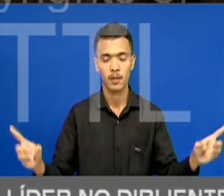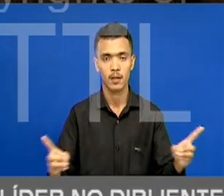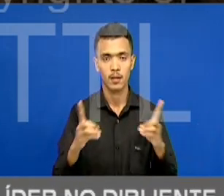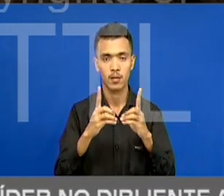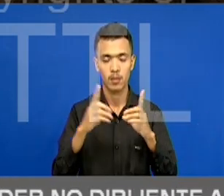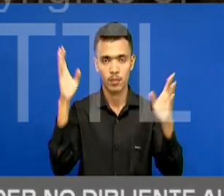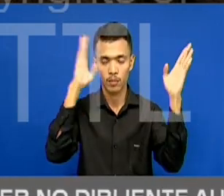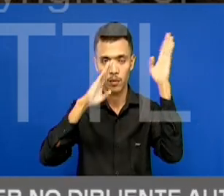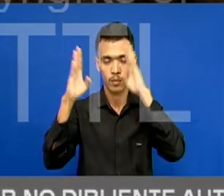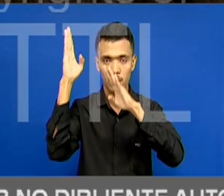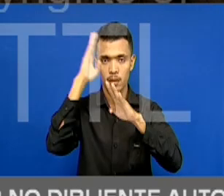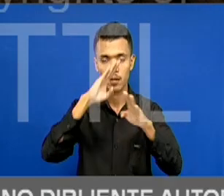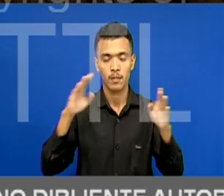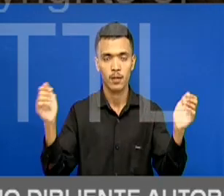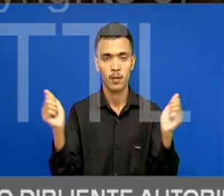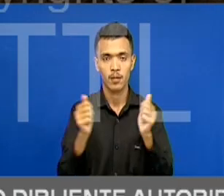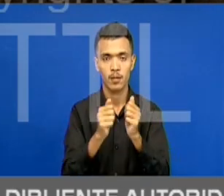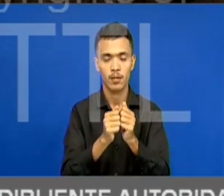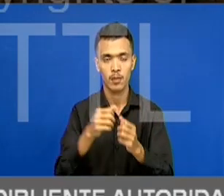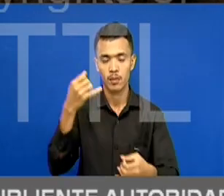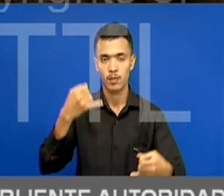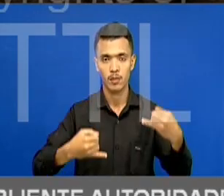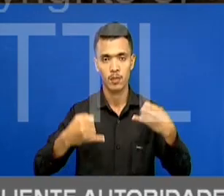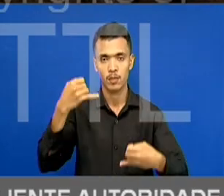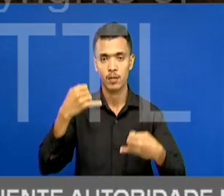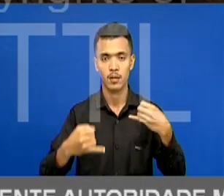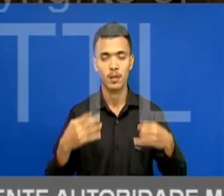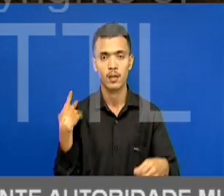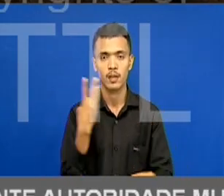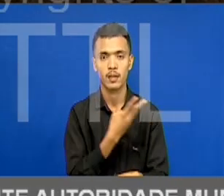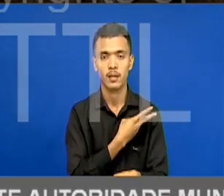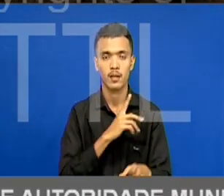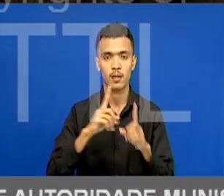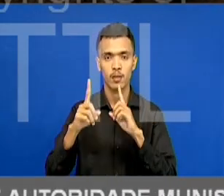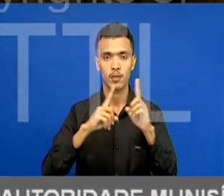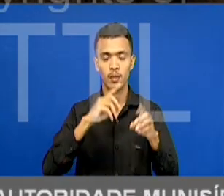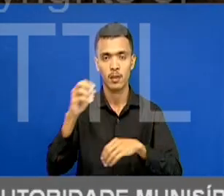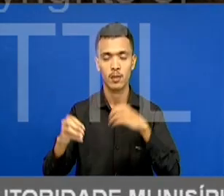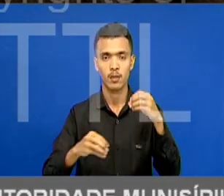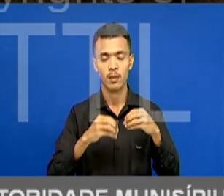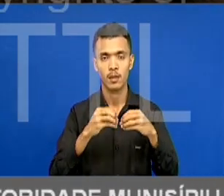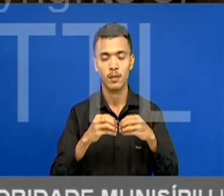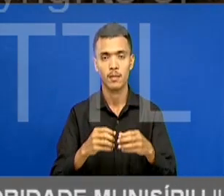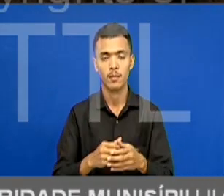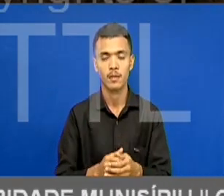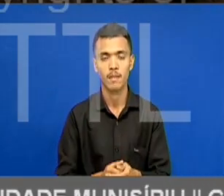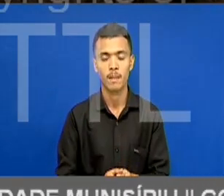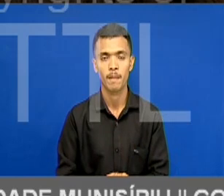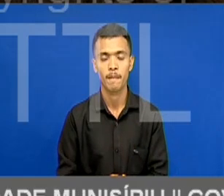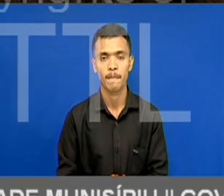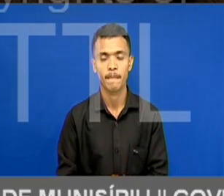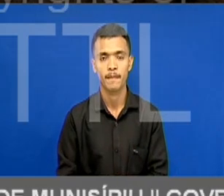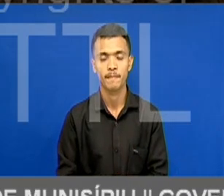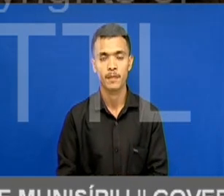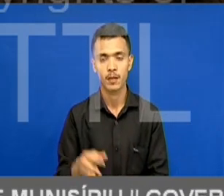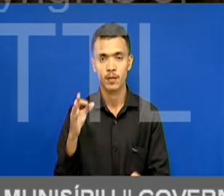ho justisa. Mos ita kuliah hela kona ba kodigo sibil nebe nye draf iya masai hepende